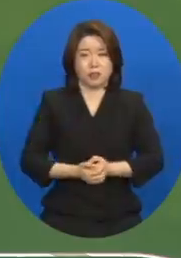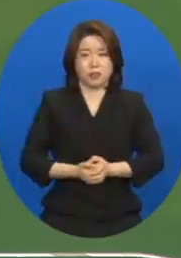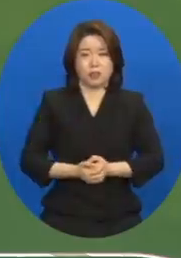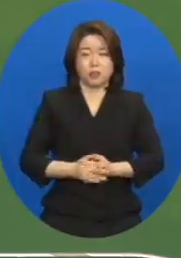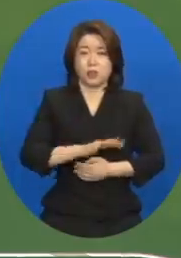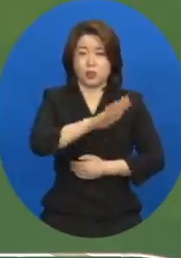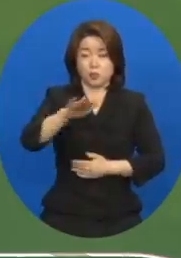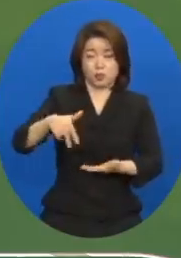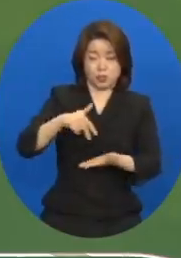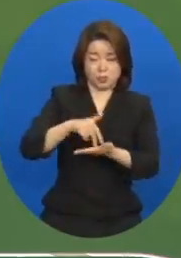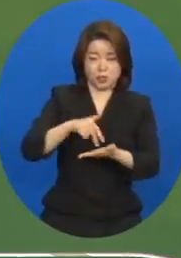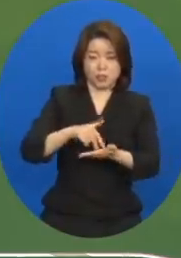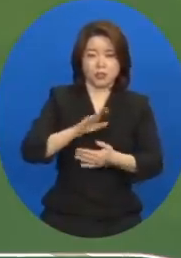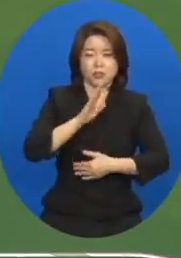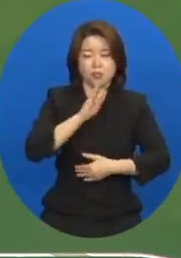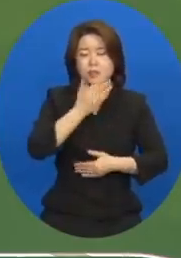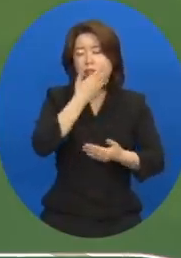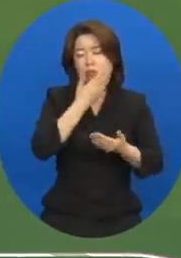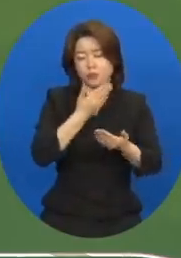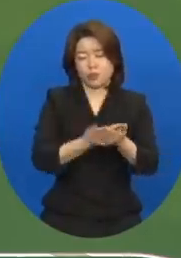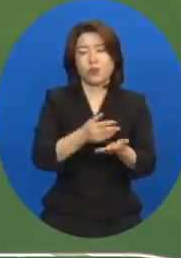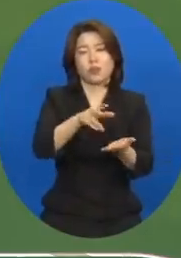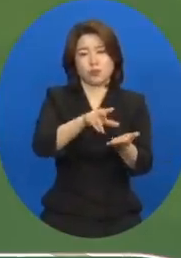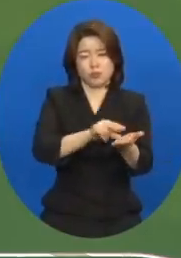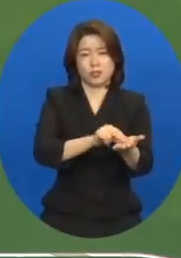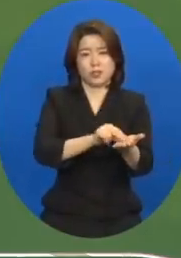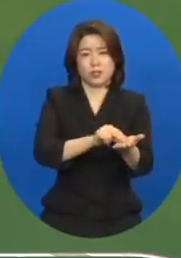우리에게 있어서 너무너무 중요한 문제예요.